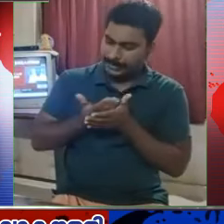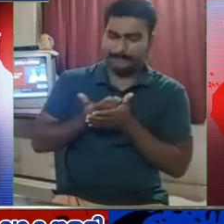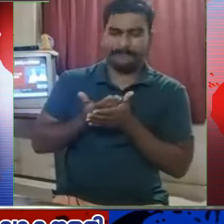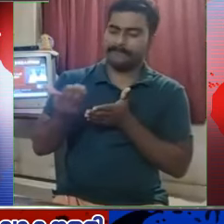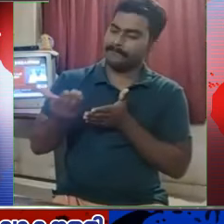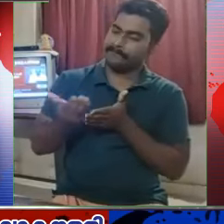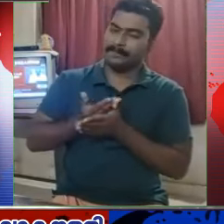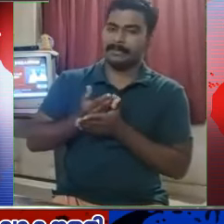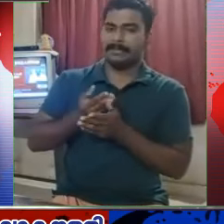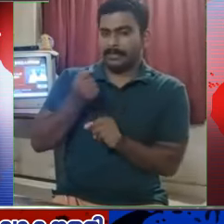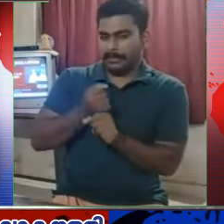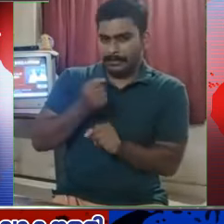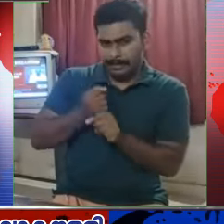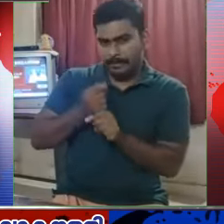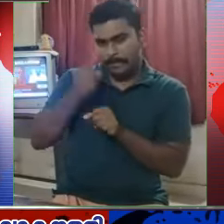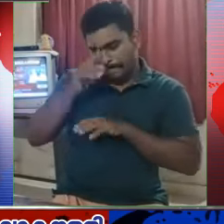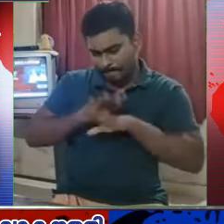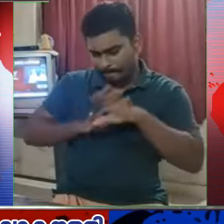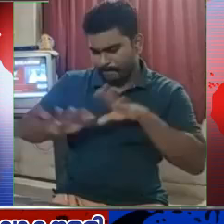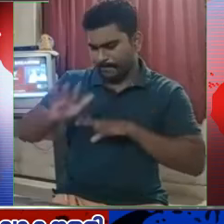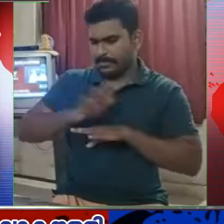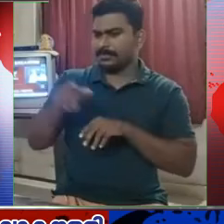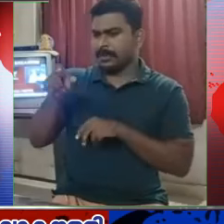തയ്യാറാവണം എന്നാണ് അഭ്യർത്ഥിക്കാനുള്ളത്.